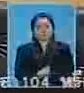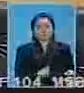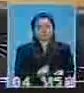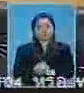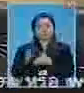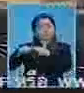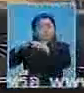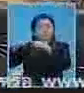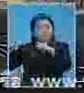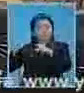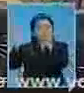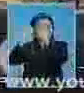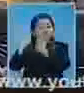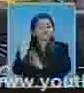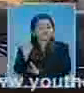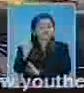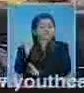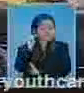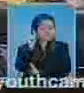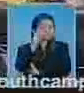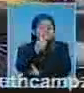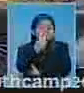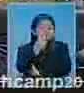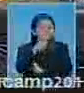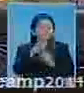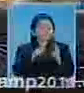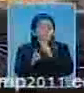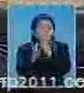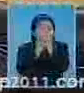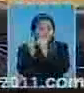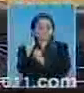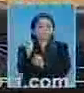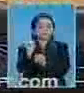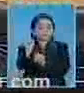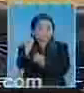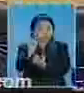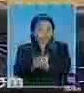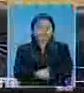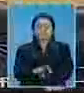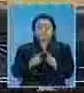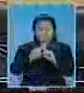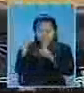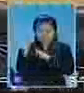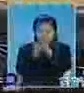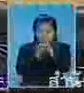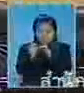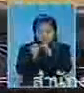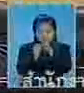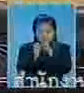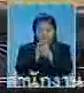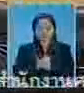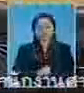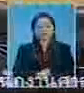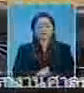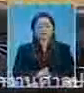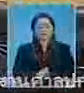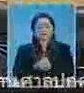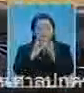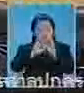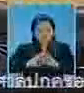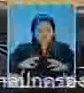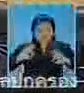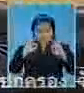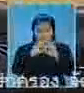านติดตามข่าวสารบ้านเมืองผ่านสื่ออะไรแต่ต้องขออนุญาตเรียนนะครับว่าภารกิจที่ส